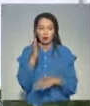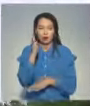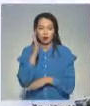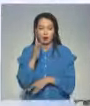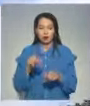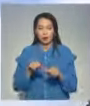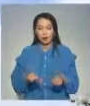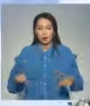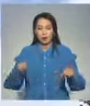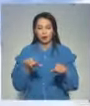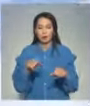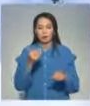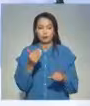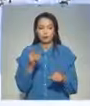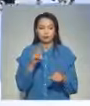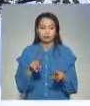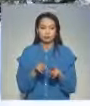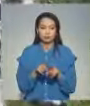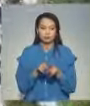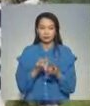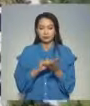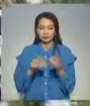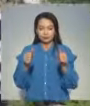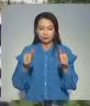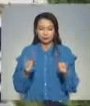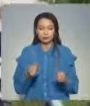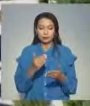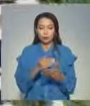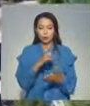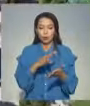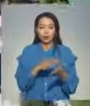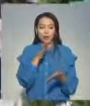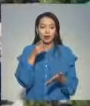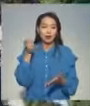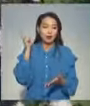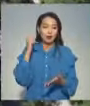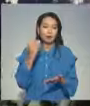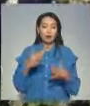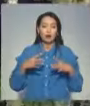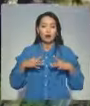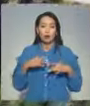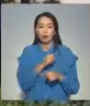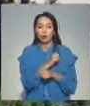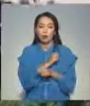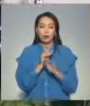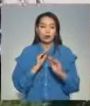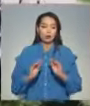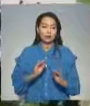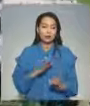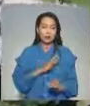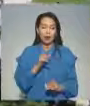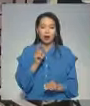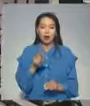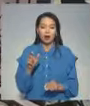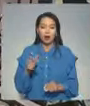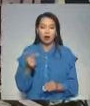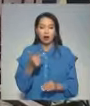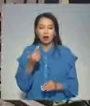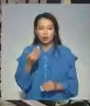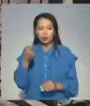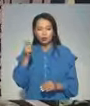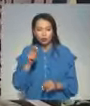қоршалып, тіпті тақтайшада орнатылған. 19-шы ғасырда салынған саябақ төңкеріс топалаңымен азаматтық соғысты бастан өткерген